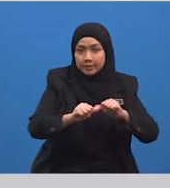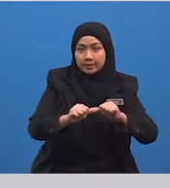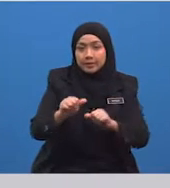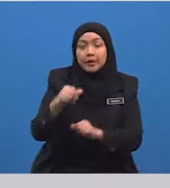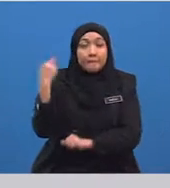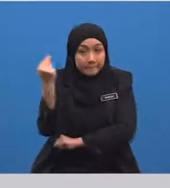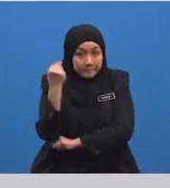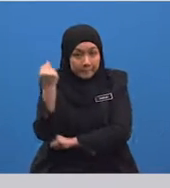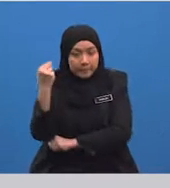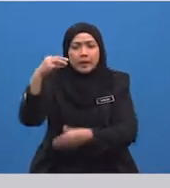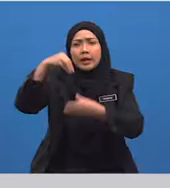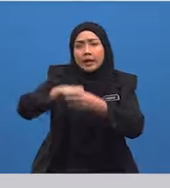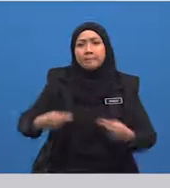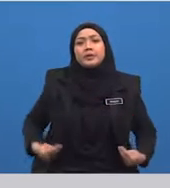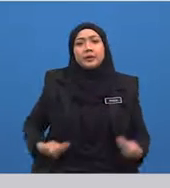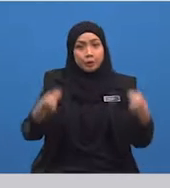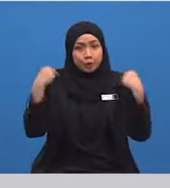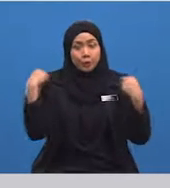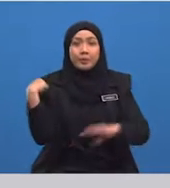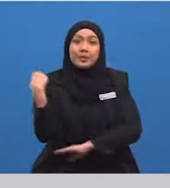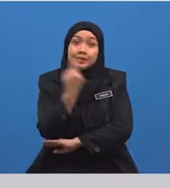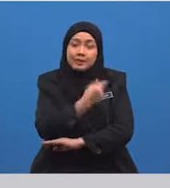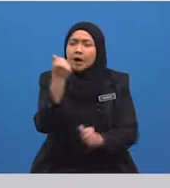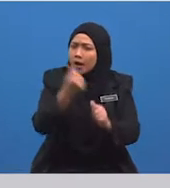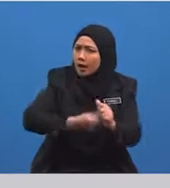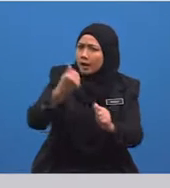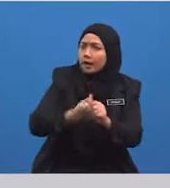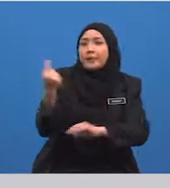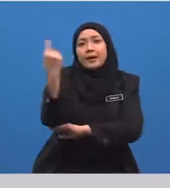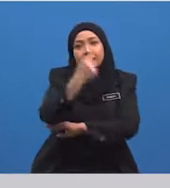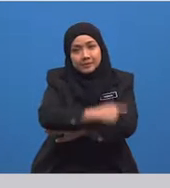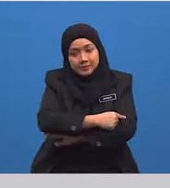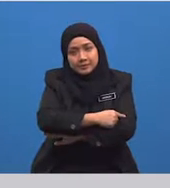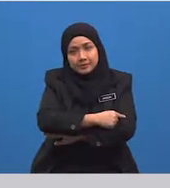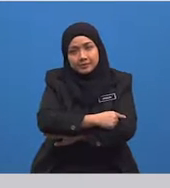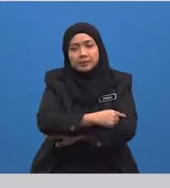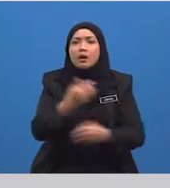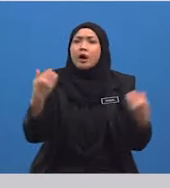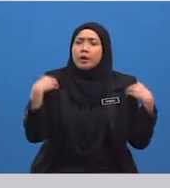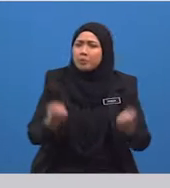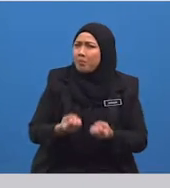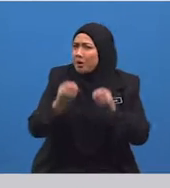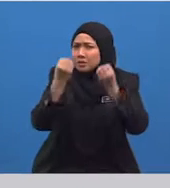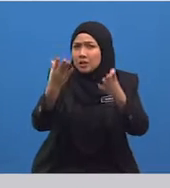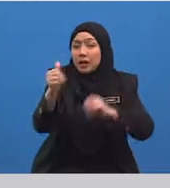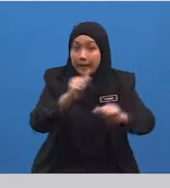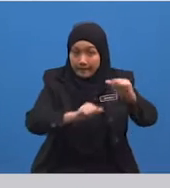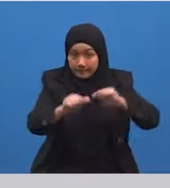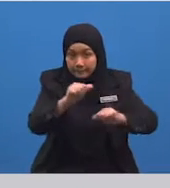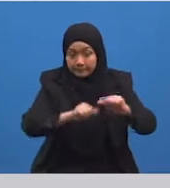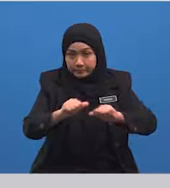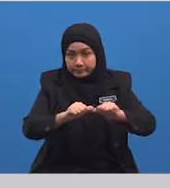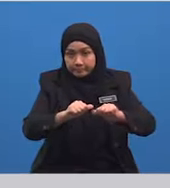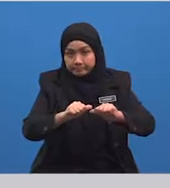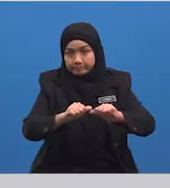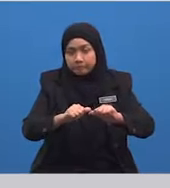kita. Murid-murid, terdapat banyak aplikasi penutralan dalam kehidupan